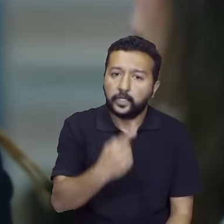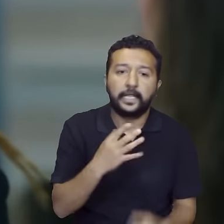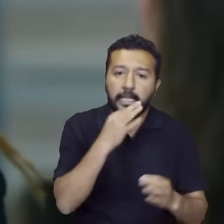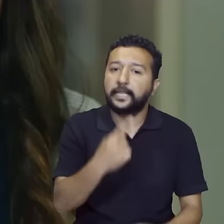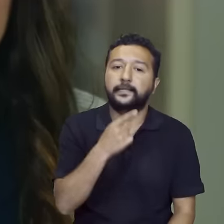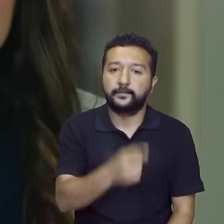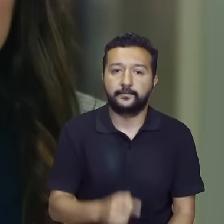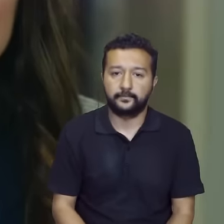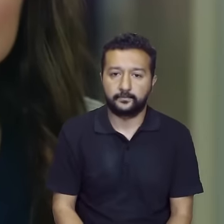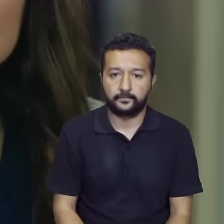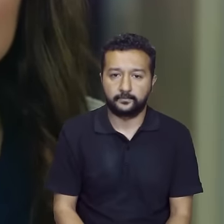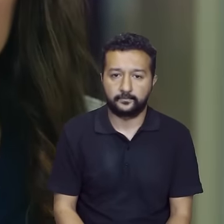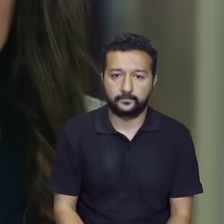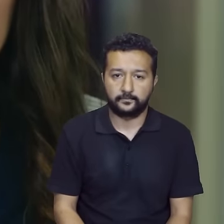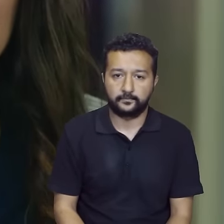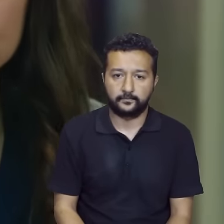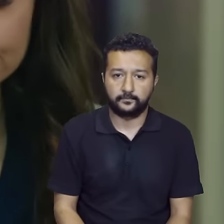dedi? Merakla sarstı.